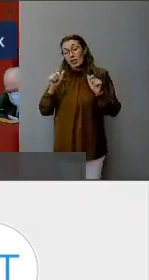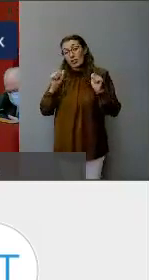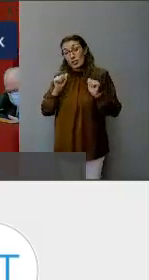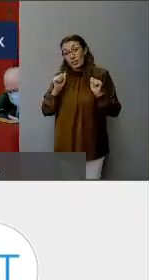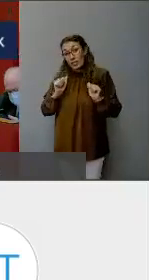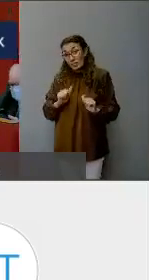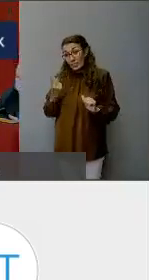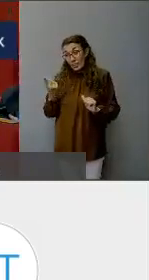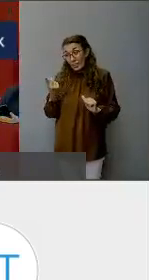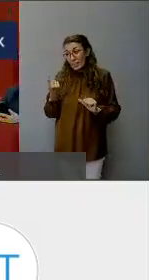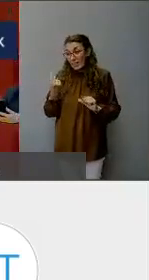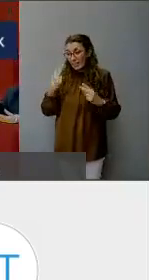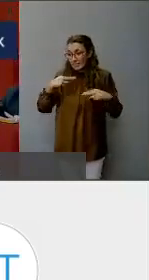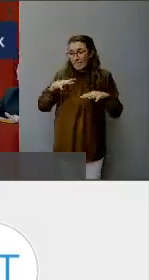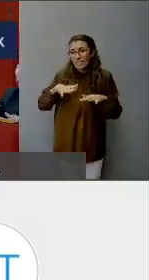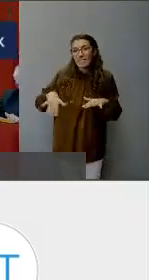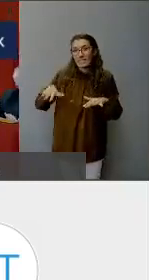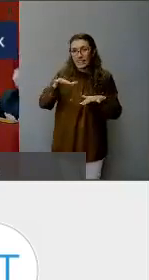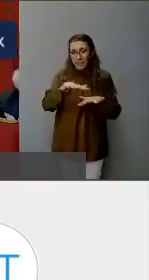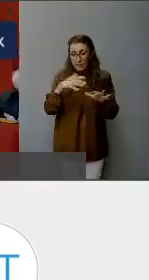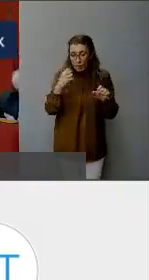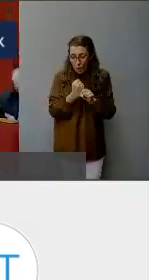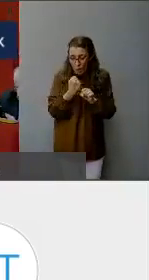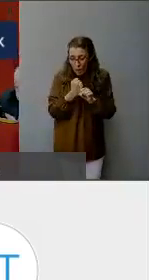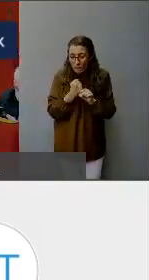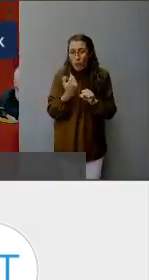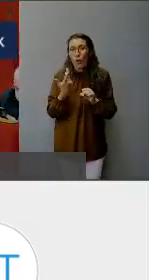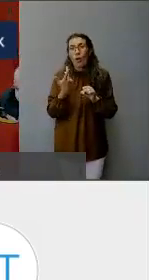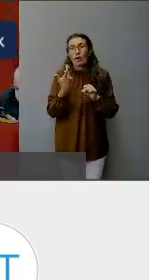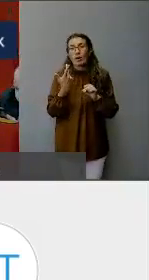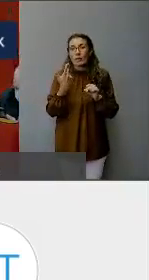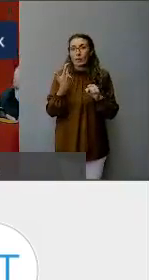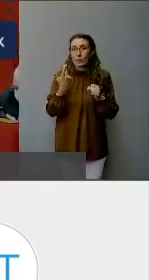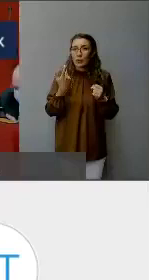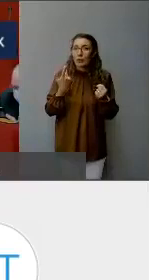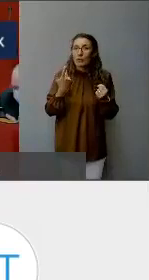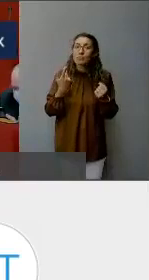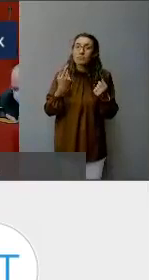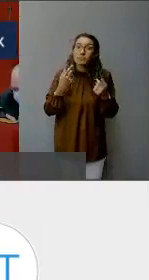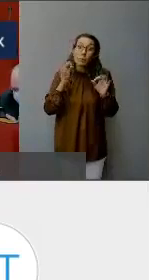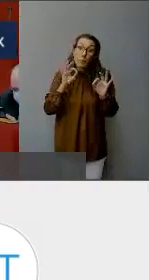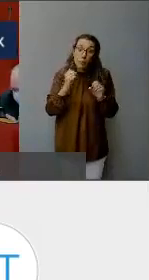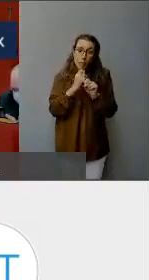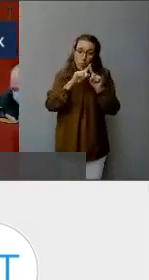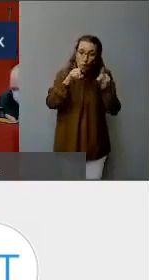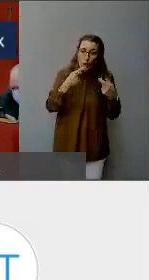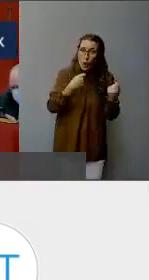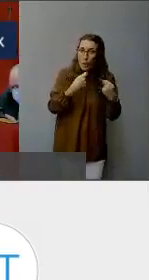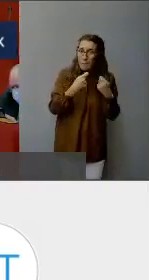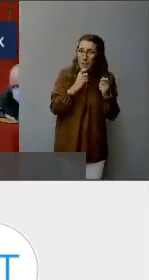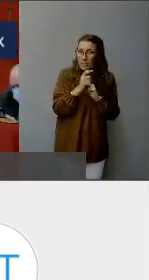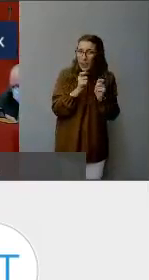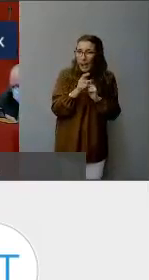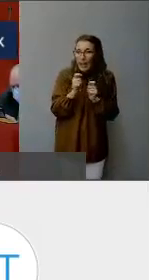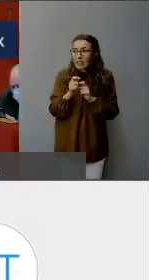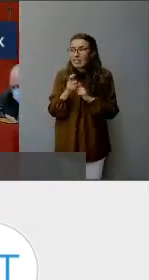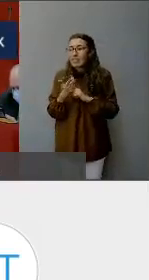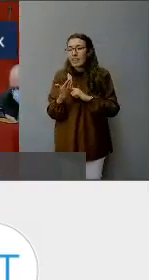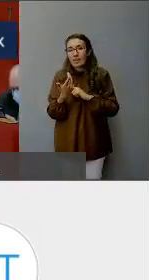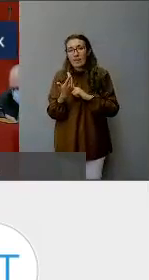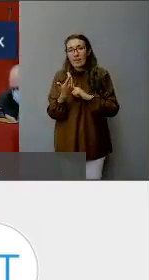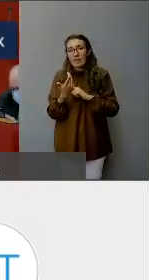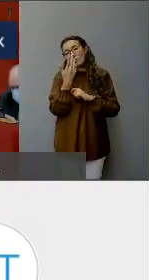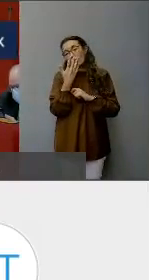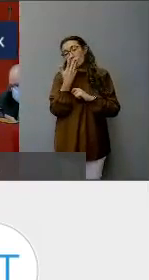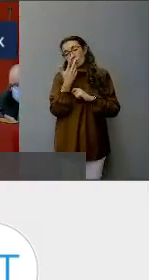dai partner i cittadini che lì lavorano che lì operano come commercianti ma non solo di vedere la nuova luce